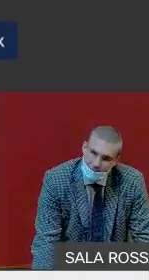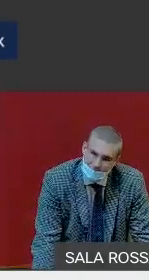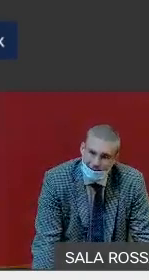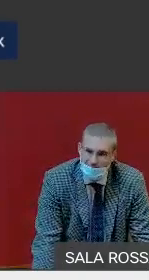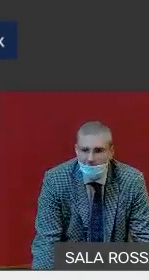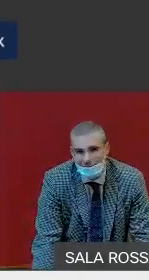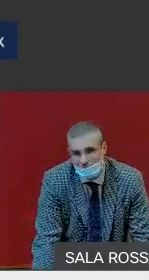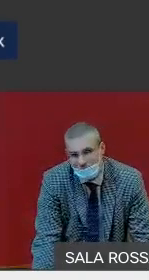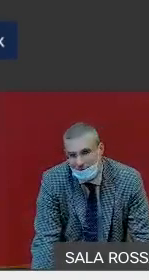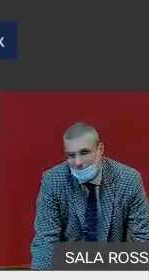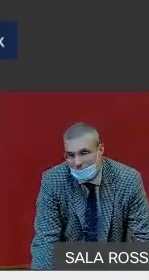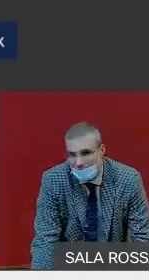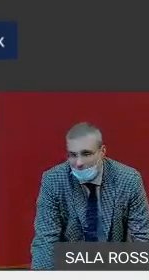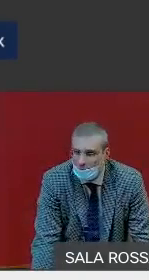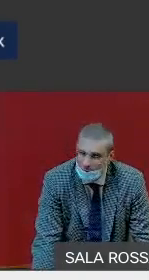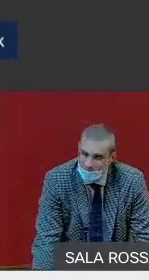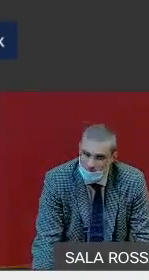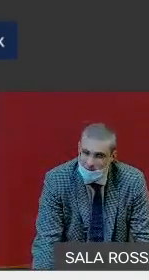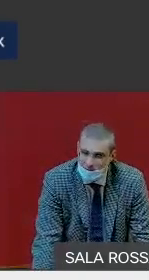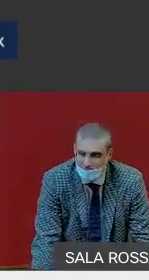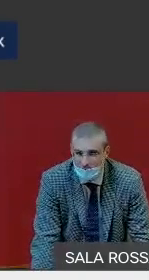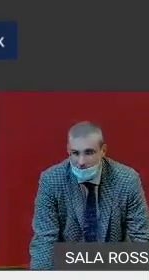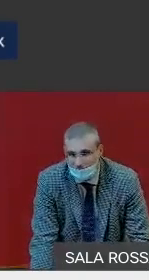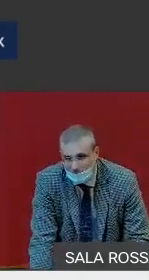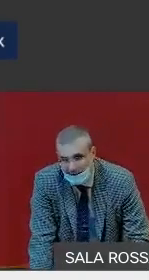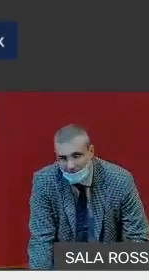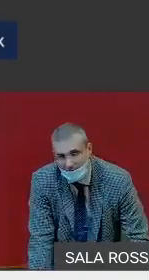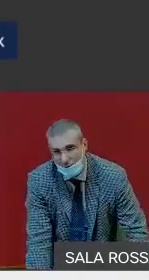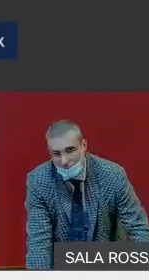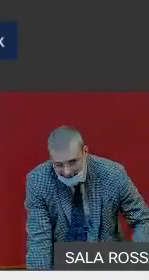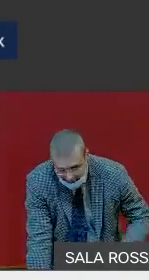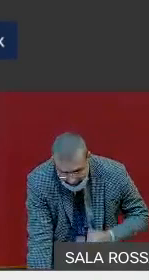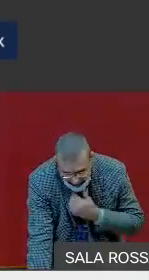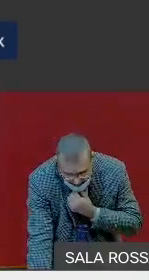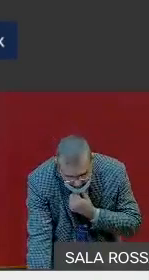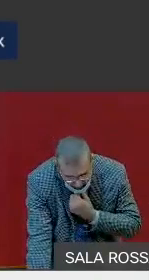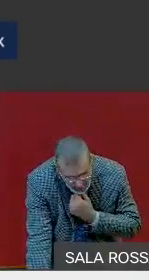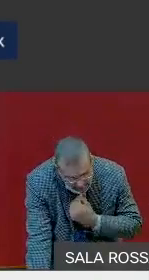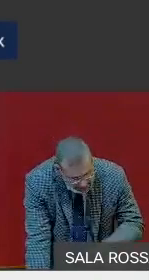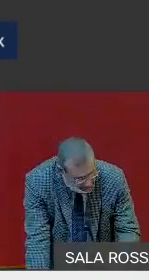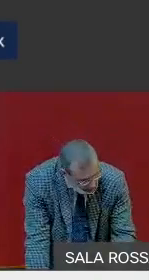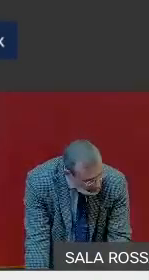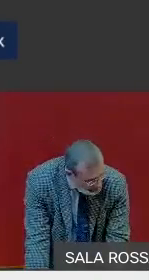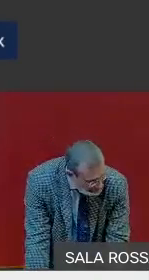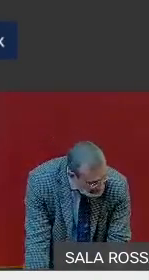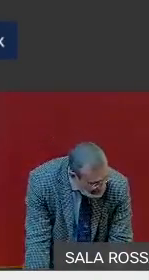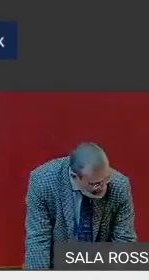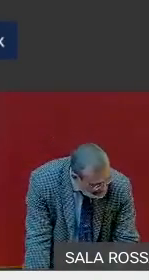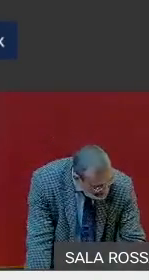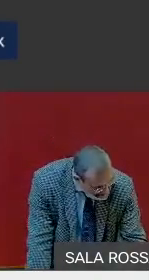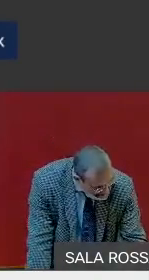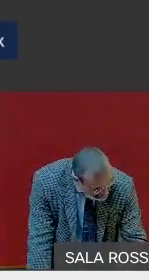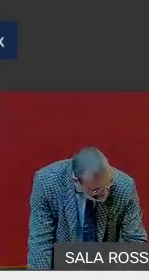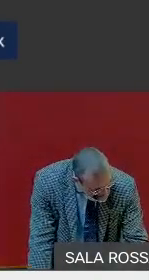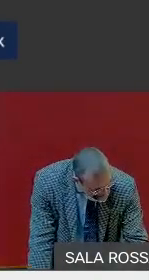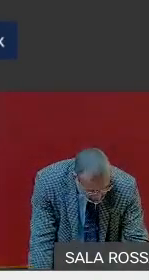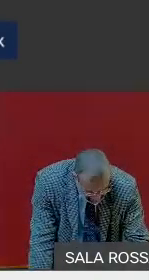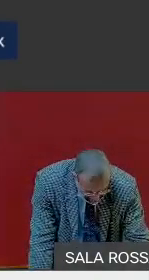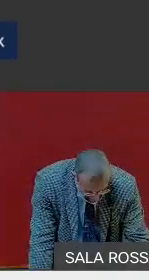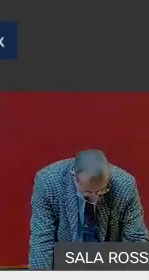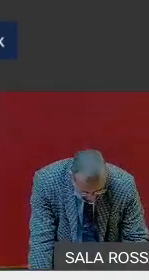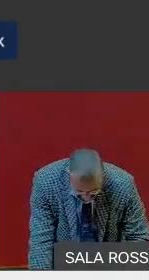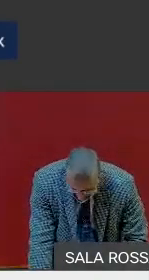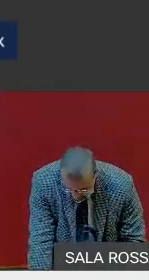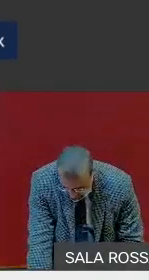del terzo valico che vedono proprio degli interventi importanti in quel di pontedecimo questo per dire in premessa che è una